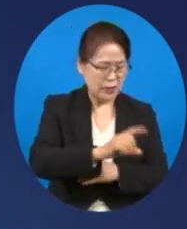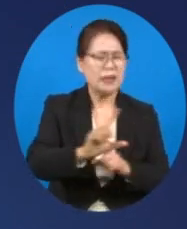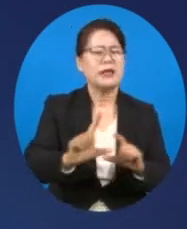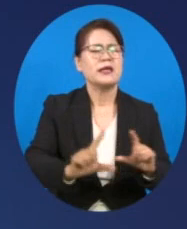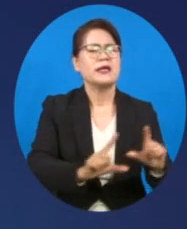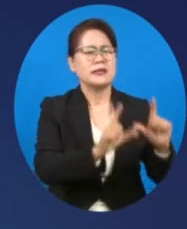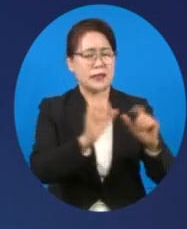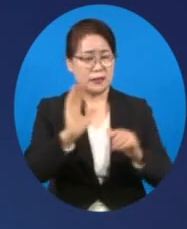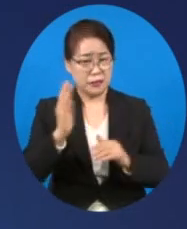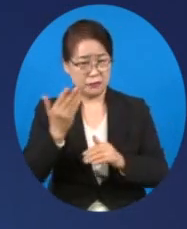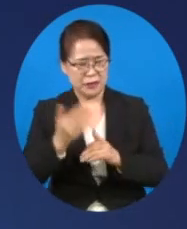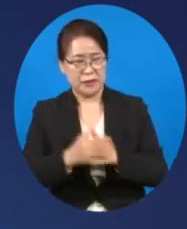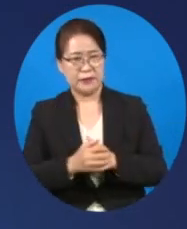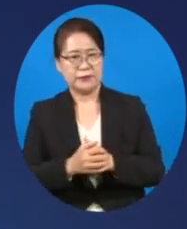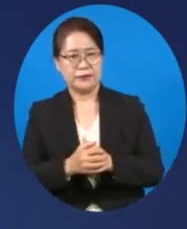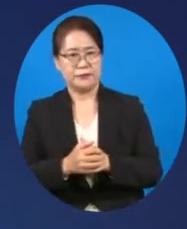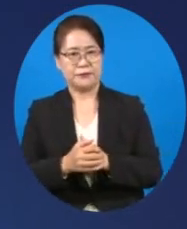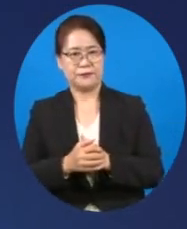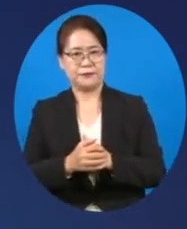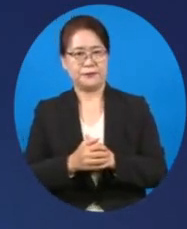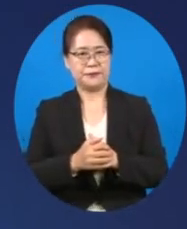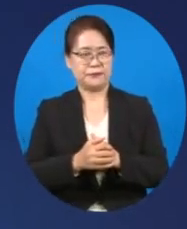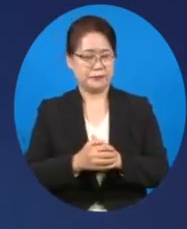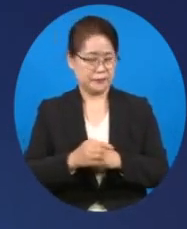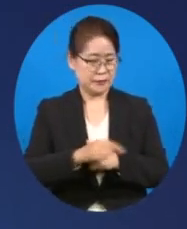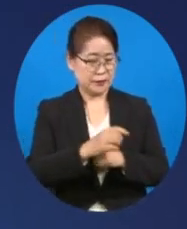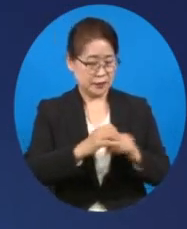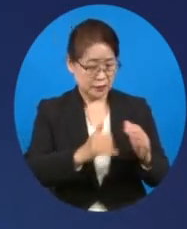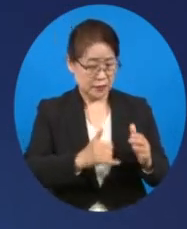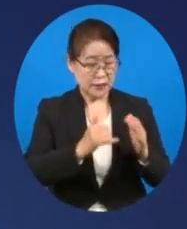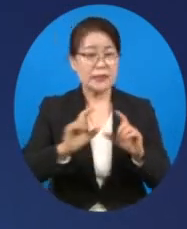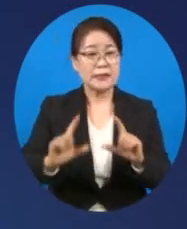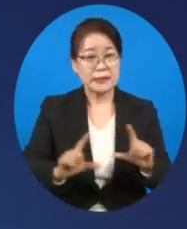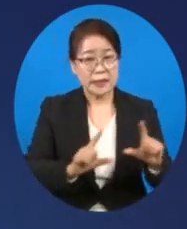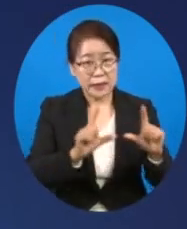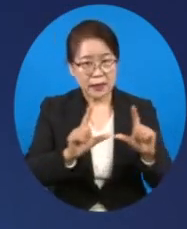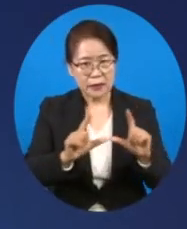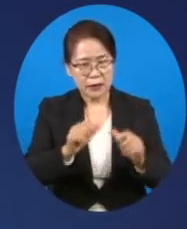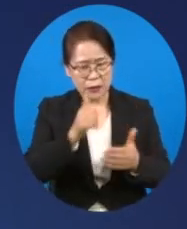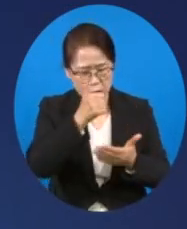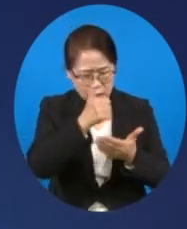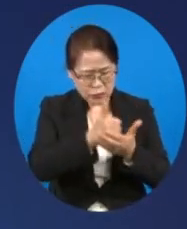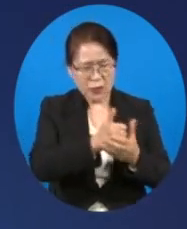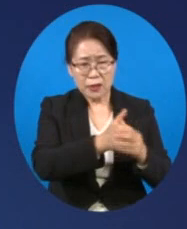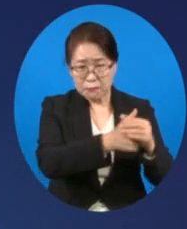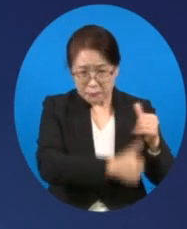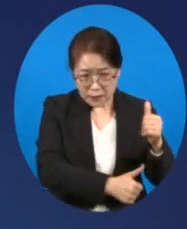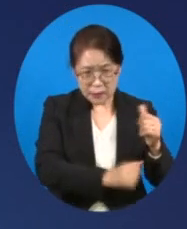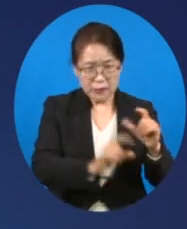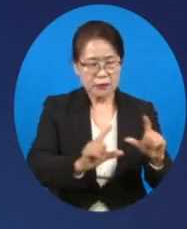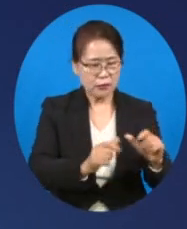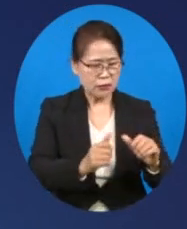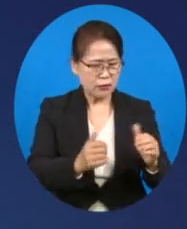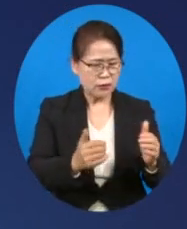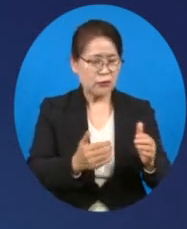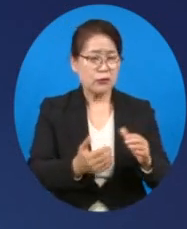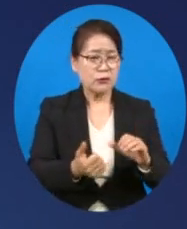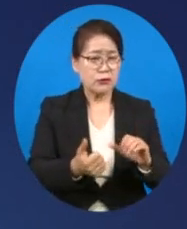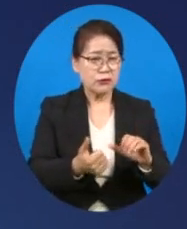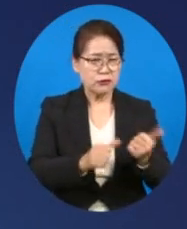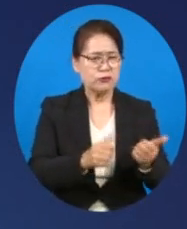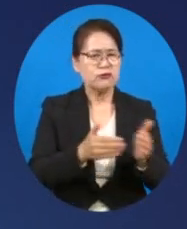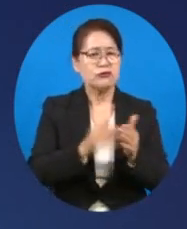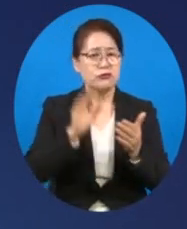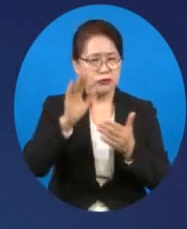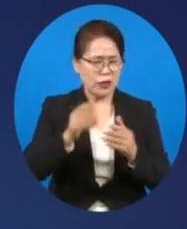것입니다 그들은이 땅을 살아갈 때도 죄 가운데 살아갈뿐만 아니라 그들은 죽음 이후에 영원한